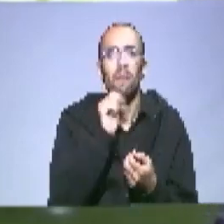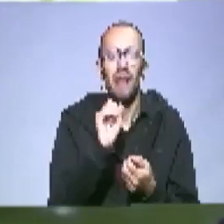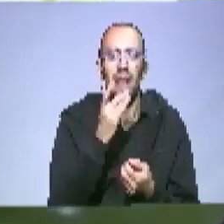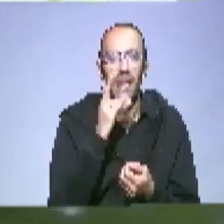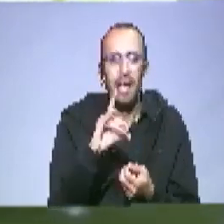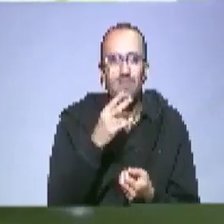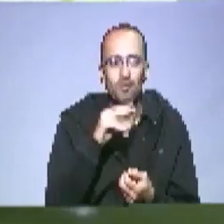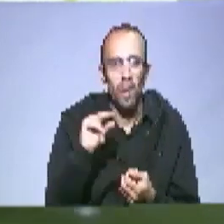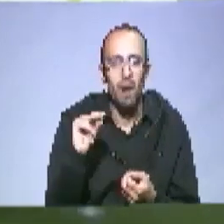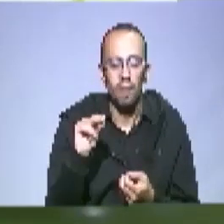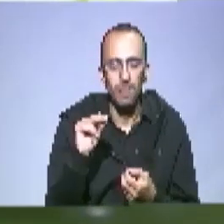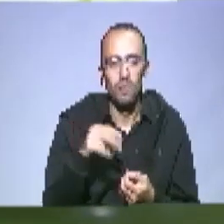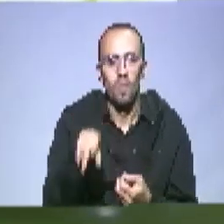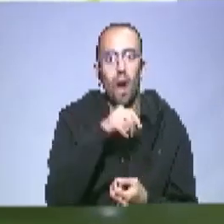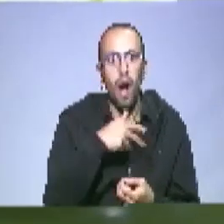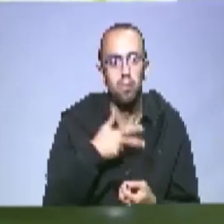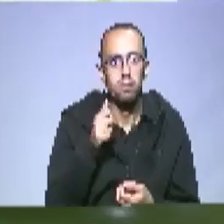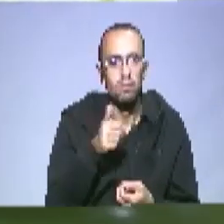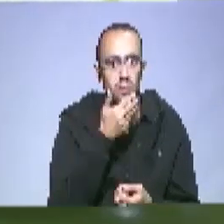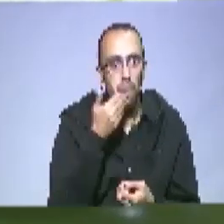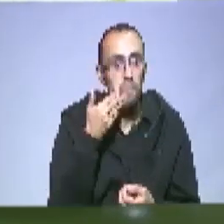وبيتحرموا منها في الصيام، احنا هنعملها النهارده